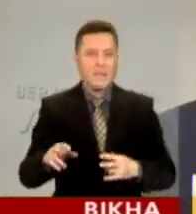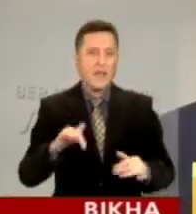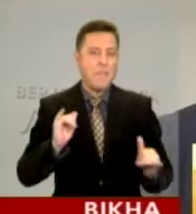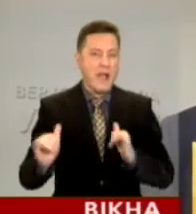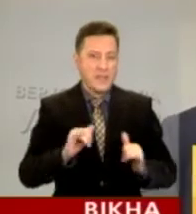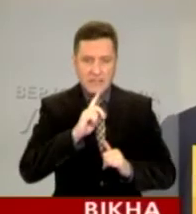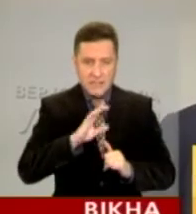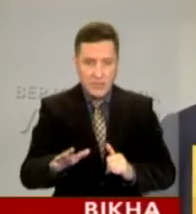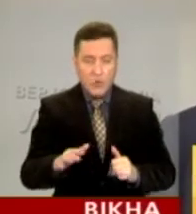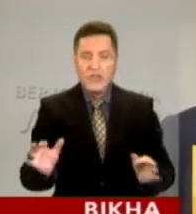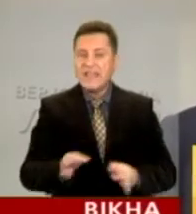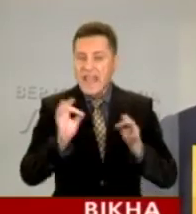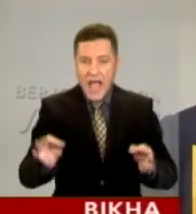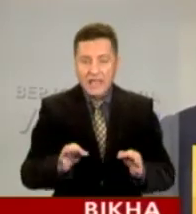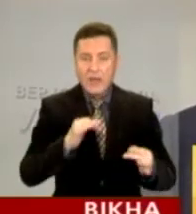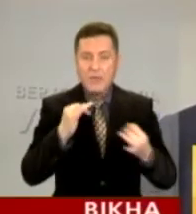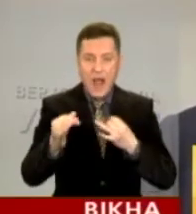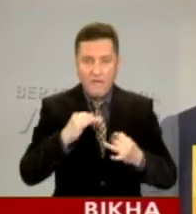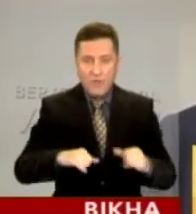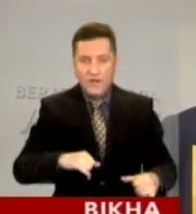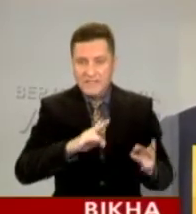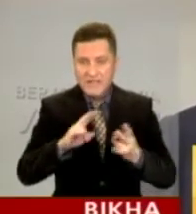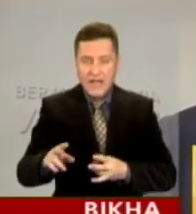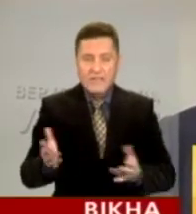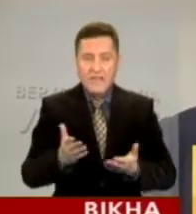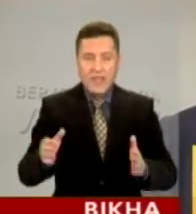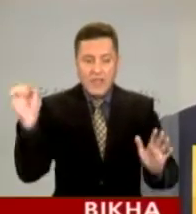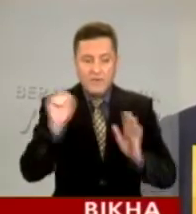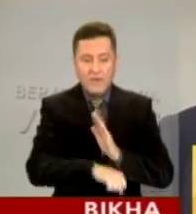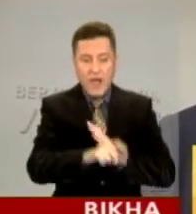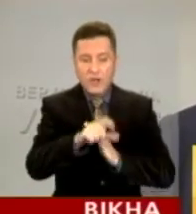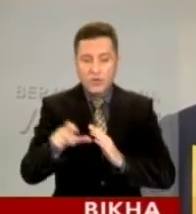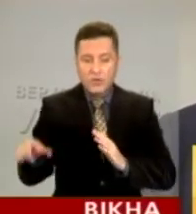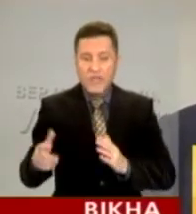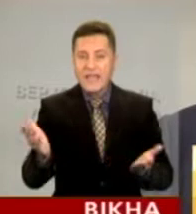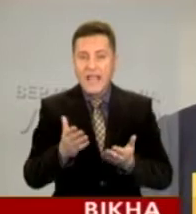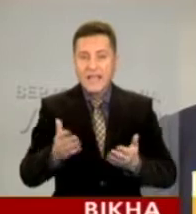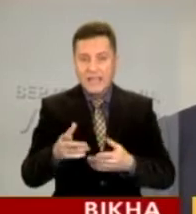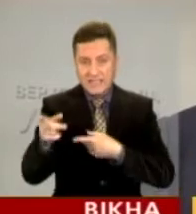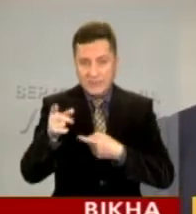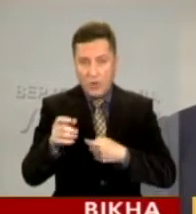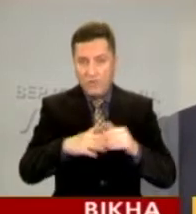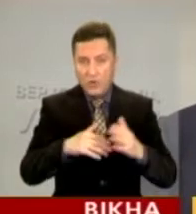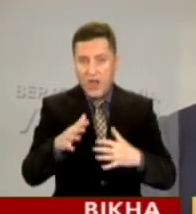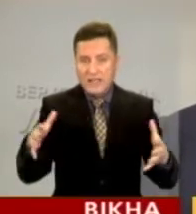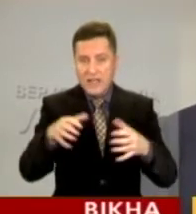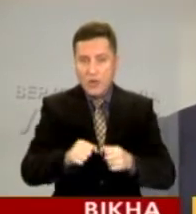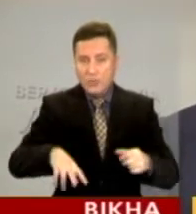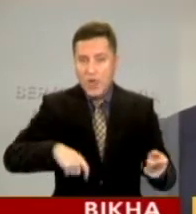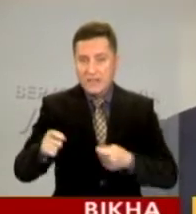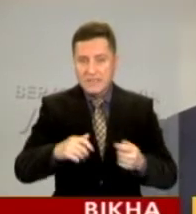Ніяких переговорів з терористами, які вбивають людей, які зі зброєю в руках захоплюють адміністративні